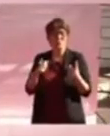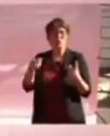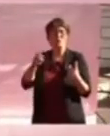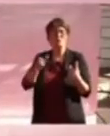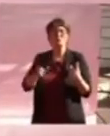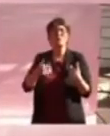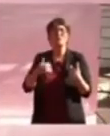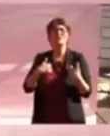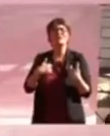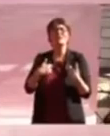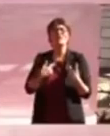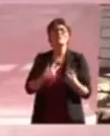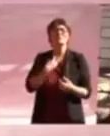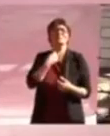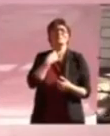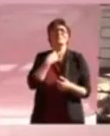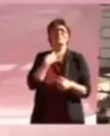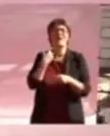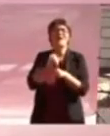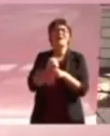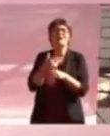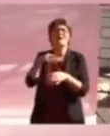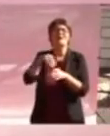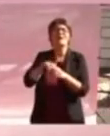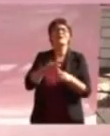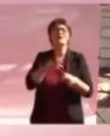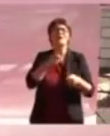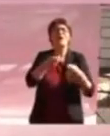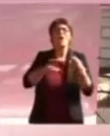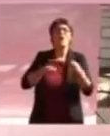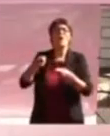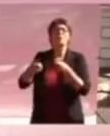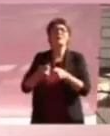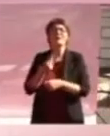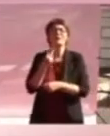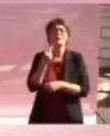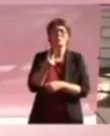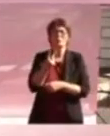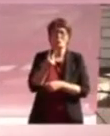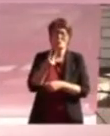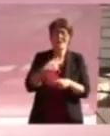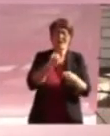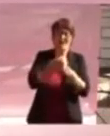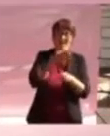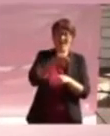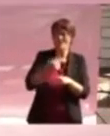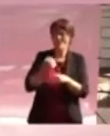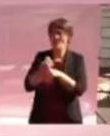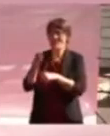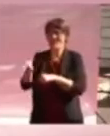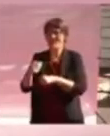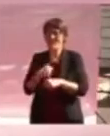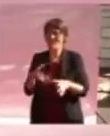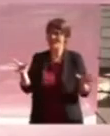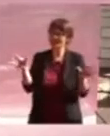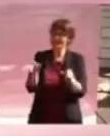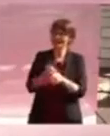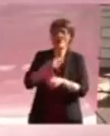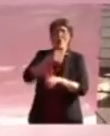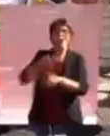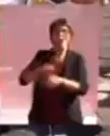per due cooperative differenti per raggiungere un numero di ore che mi consenta di percepire uno stipendio dignitoso